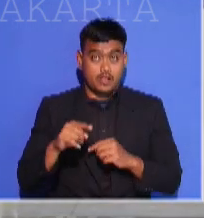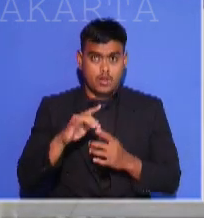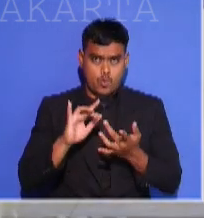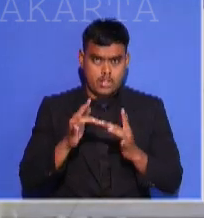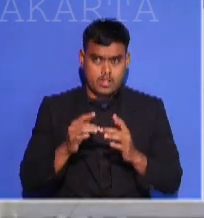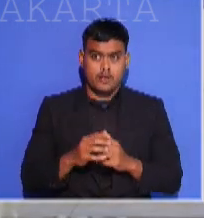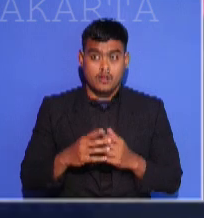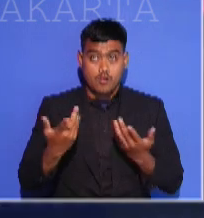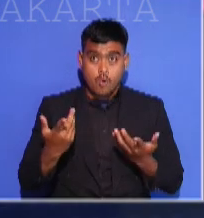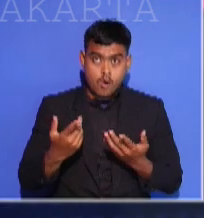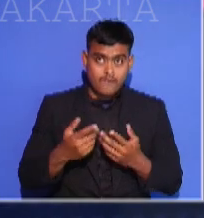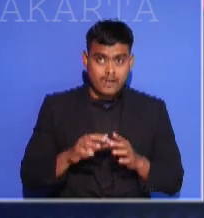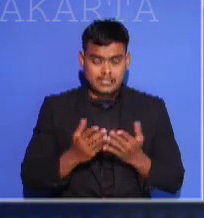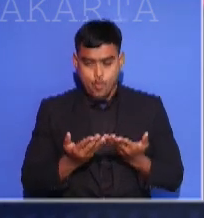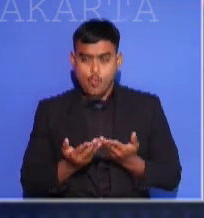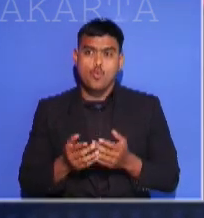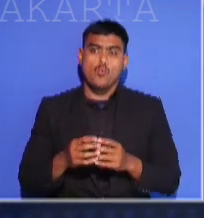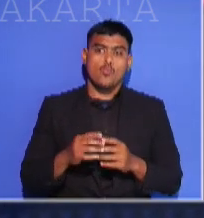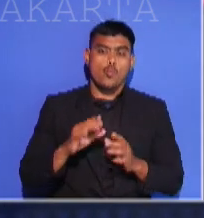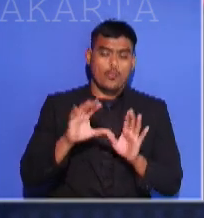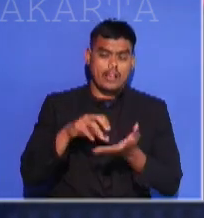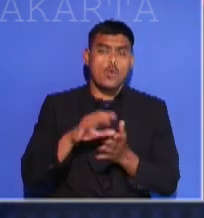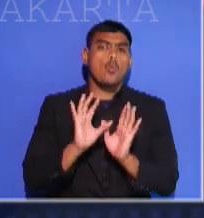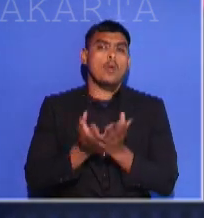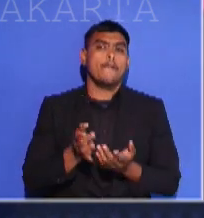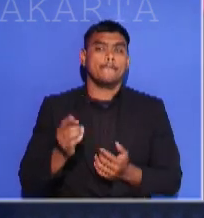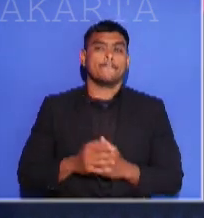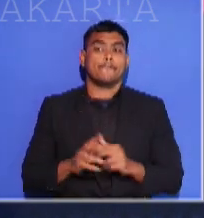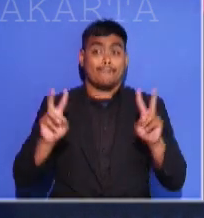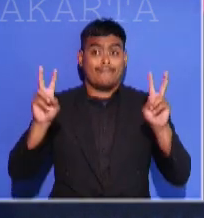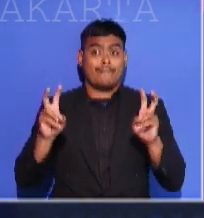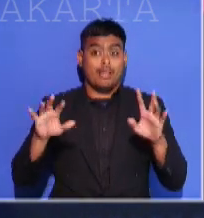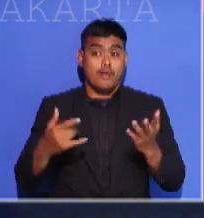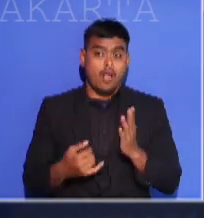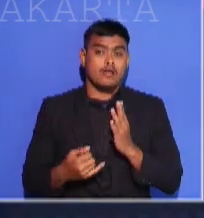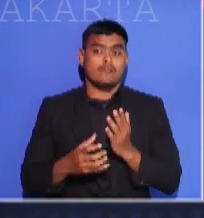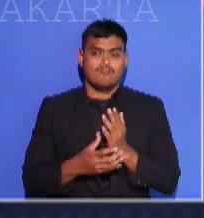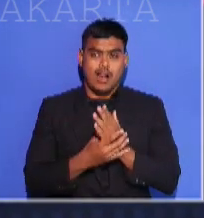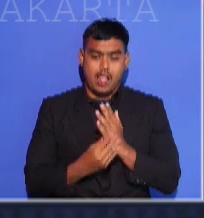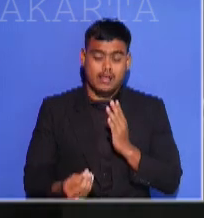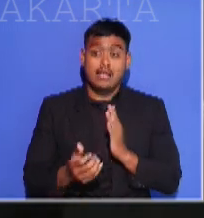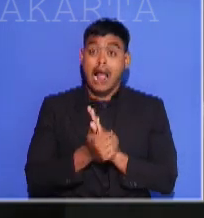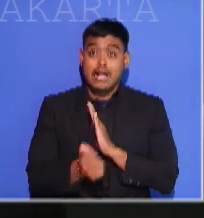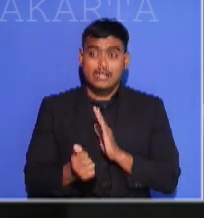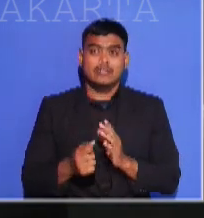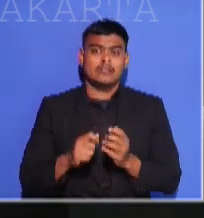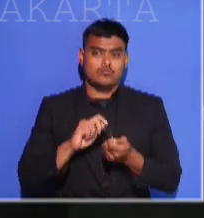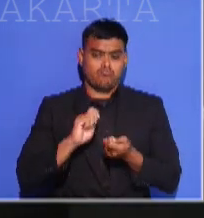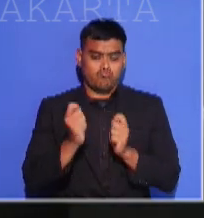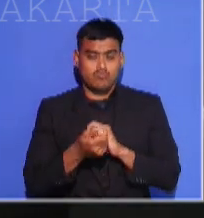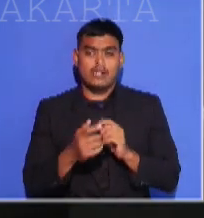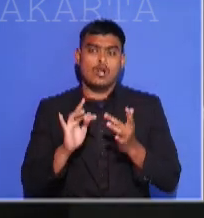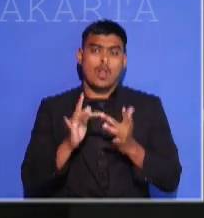Universitas Gajah Mada visipol UGM mengupas tema advancing Indonesia's digital transformation Embracing